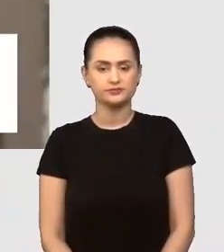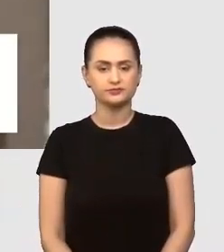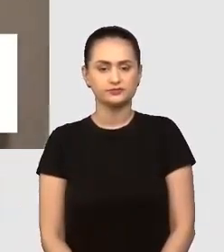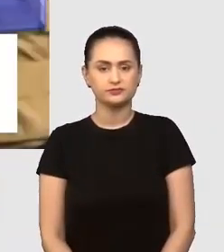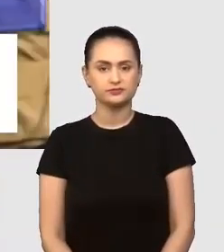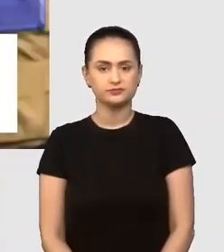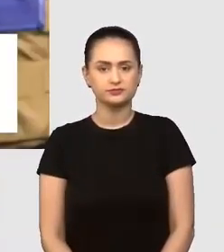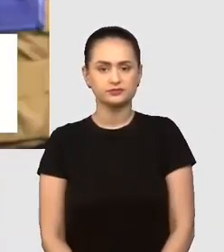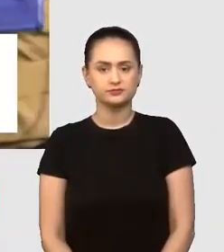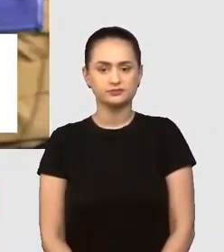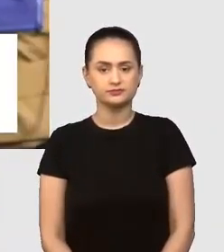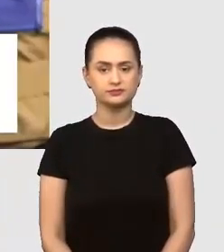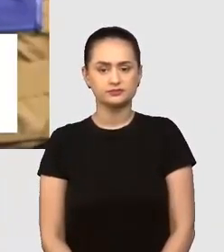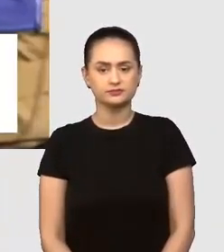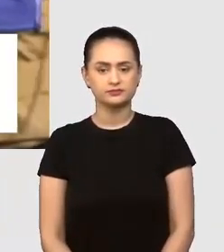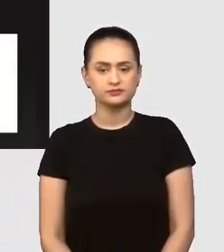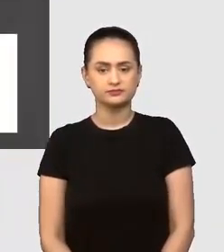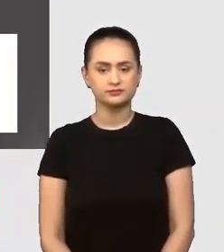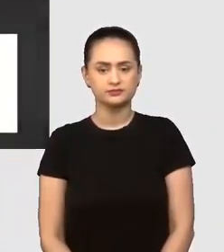război.